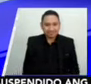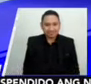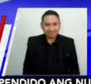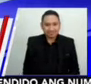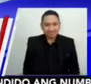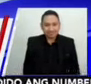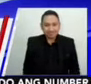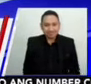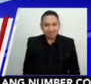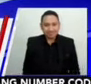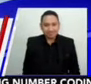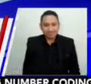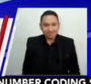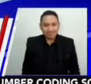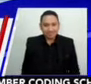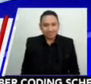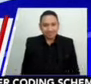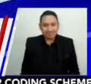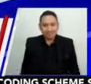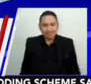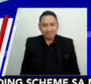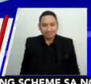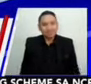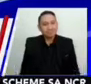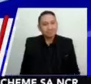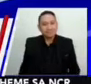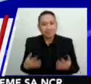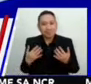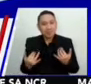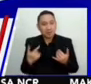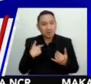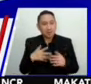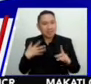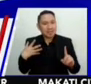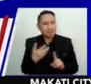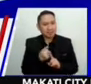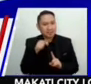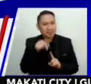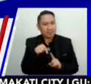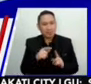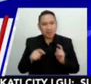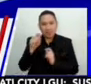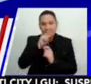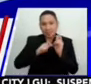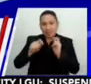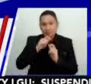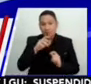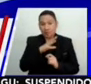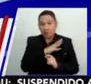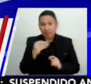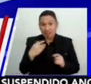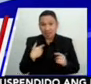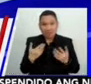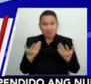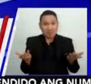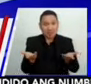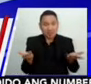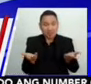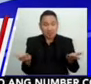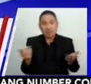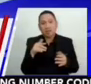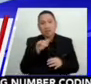Gonzalez Igan isa nga sa pinakaapektado ng baguong Christine pati na rin itong bagyong Leon dito sa Occidental Mindoro yung